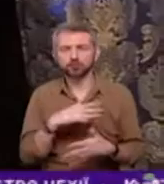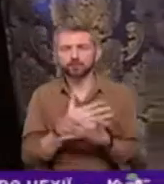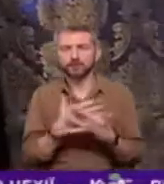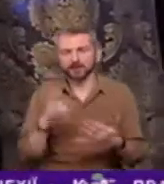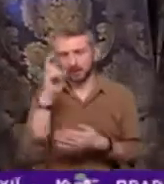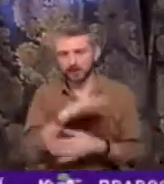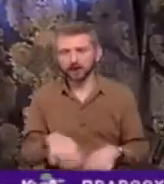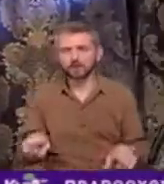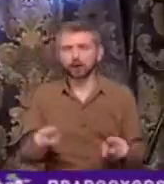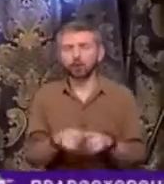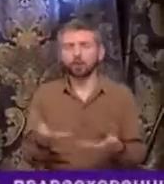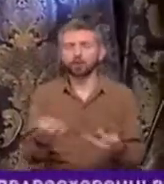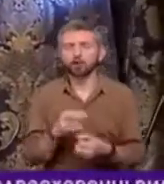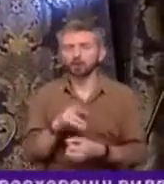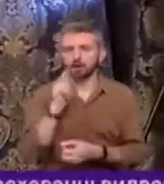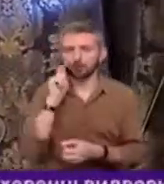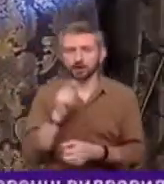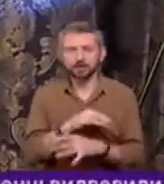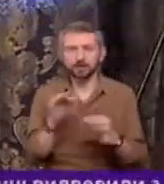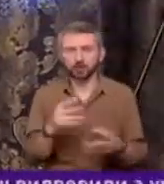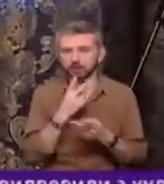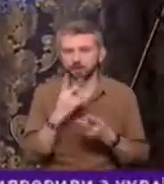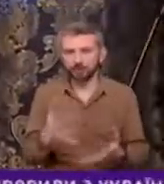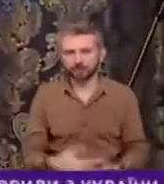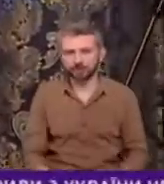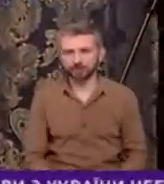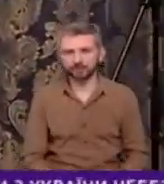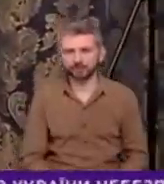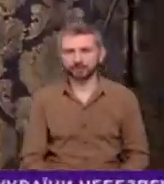країнах, але такого прийому, як в Україні, ніколи не бачив.